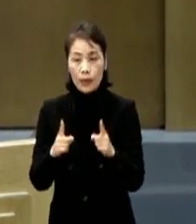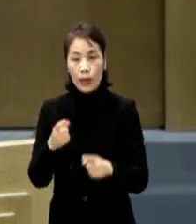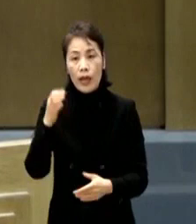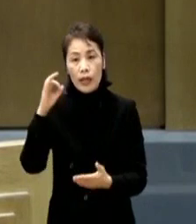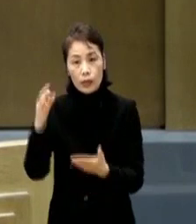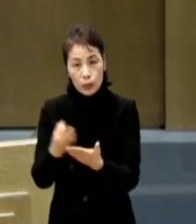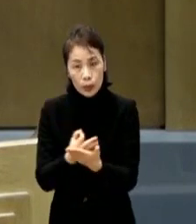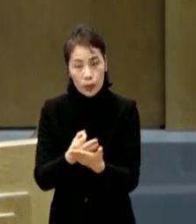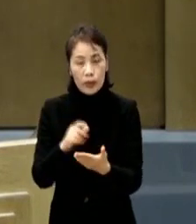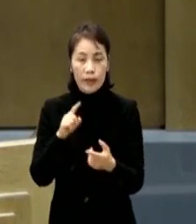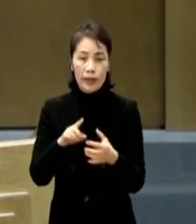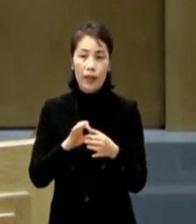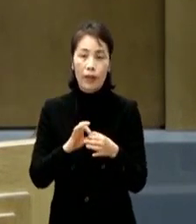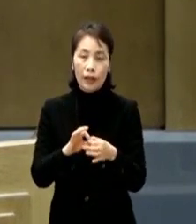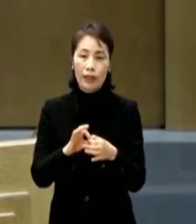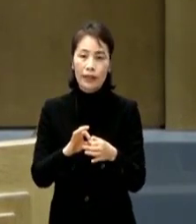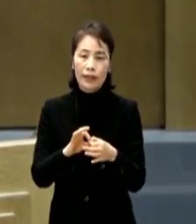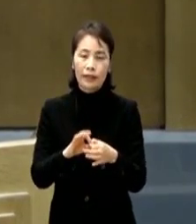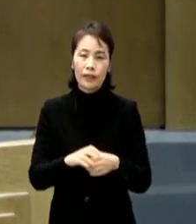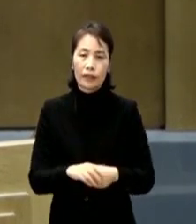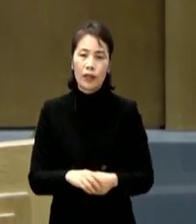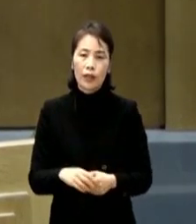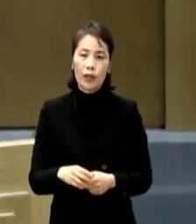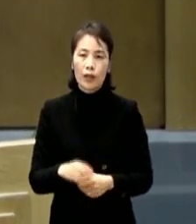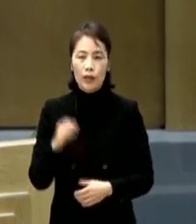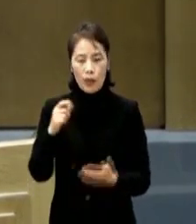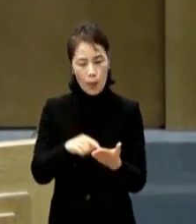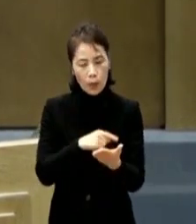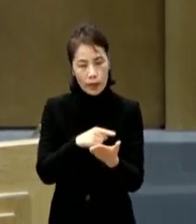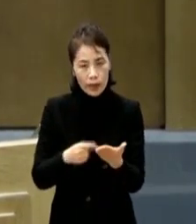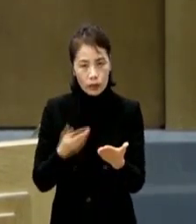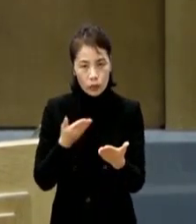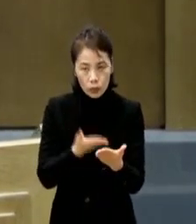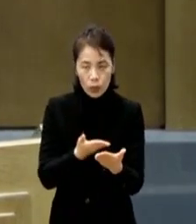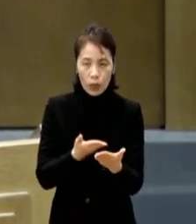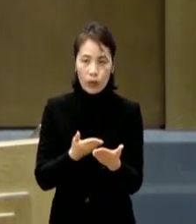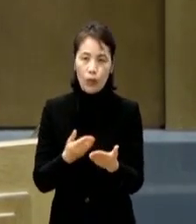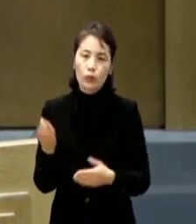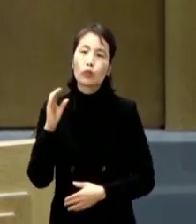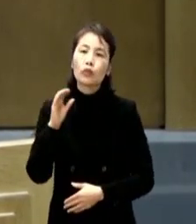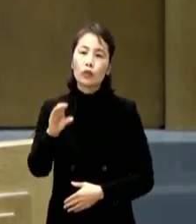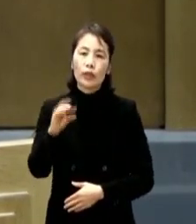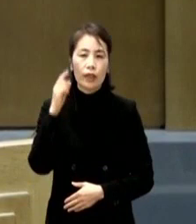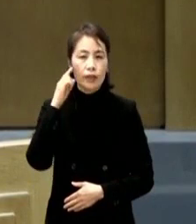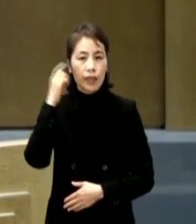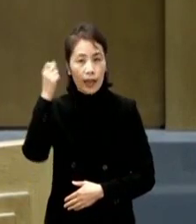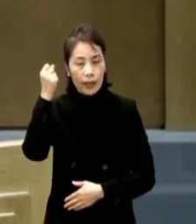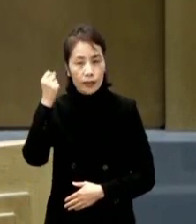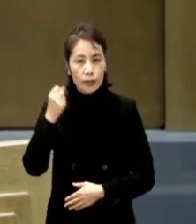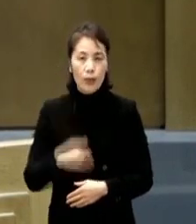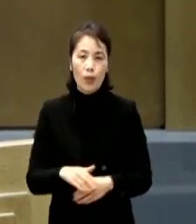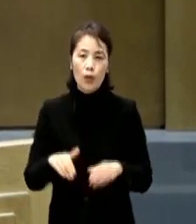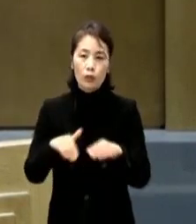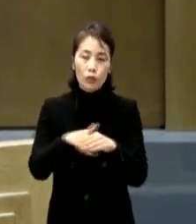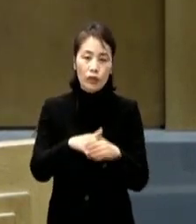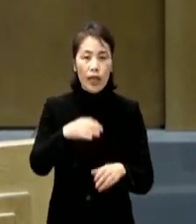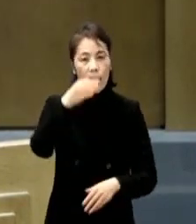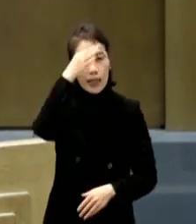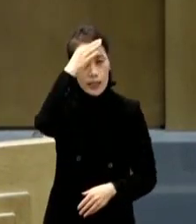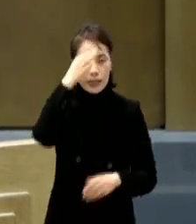사회적 가치 창출에 대한 보상이자 투자입니다. 지난해 약 1만여 명의